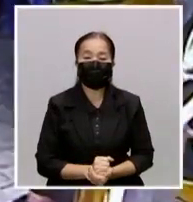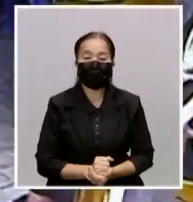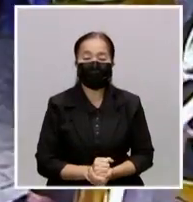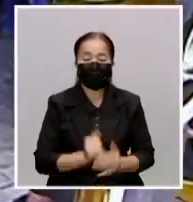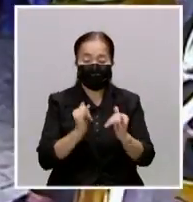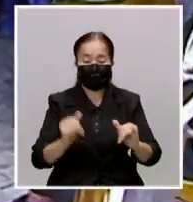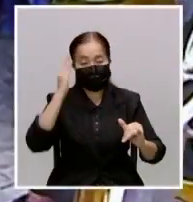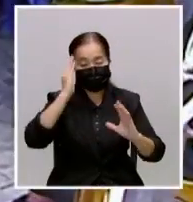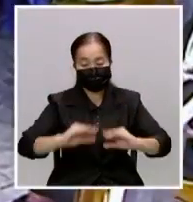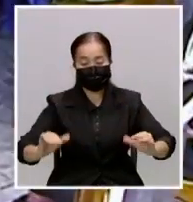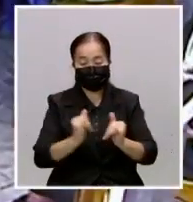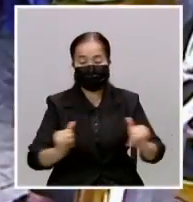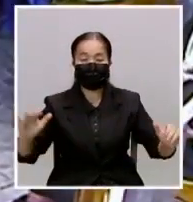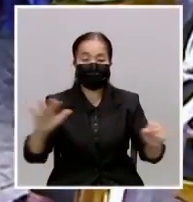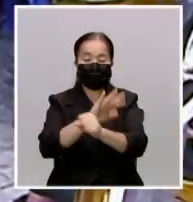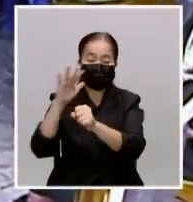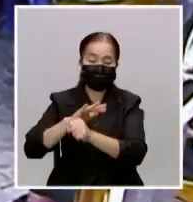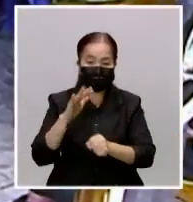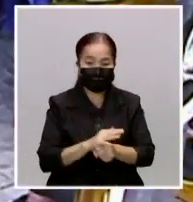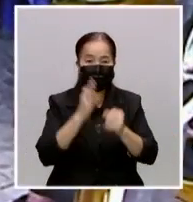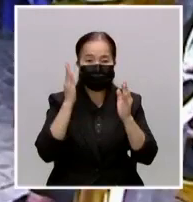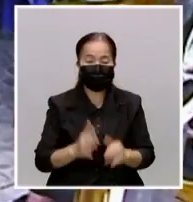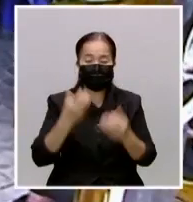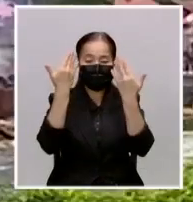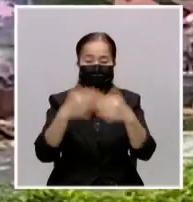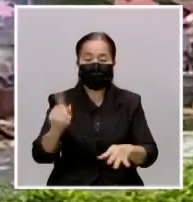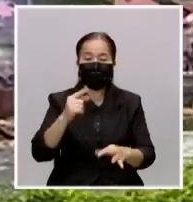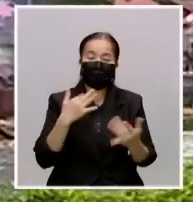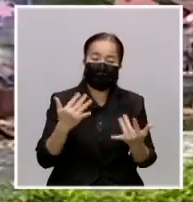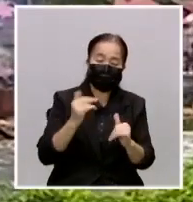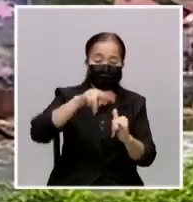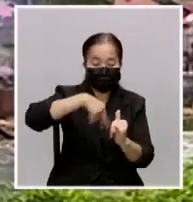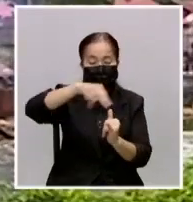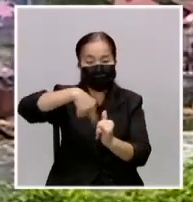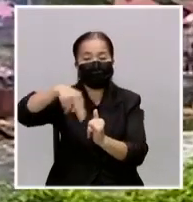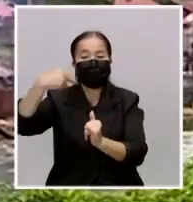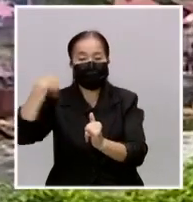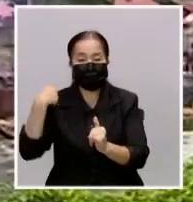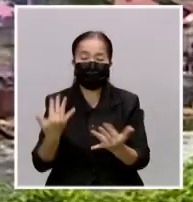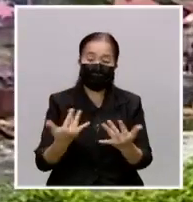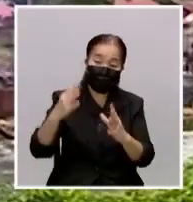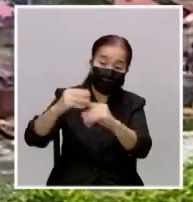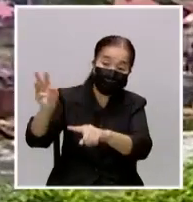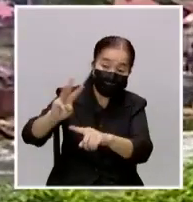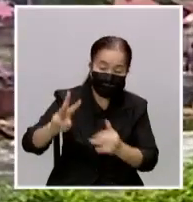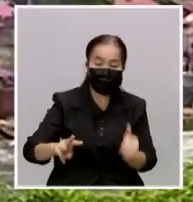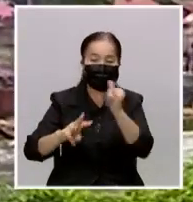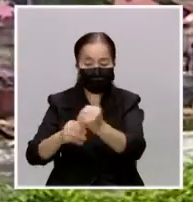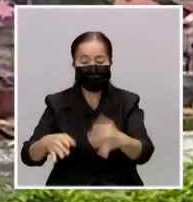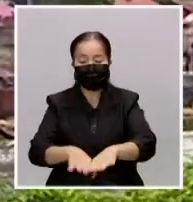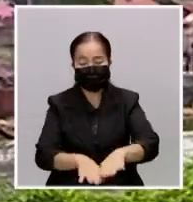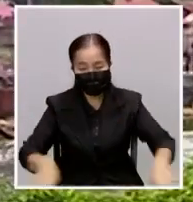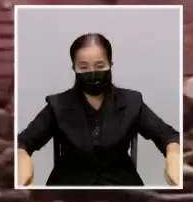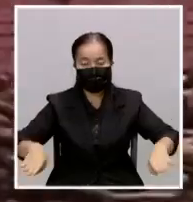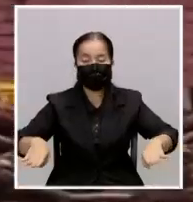งผู้ป่วยในโรงพยาบาลเต็มผู้ป่วยจำนวนมากกำลังรับการรักษาหรือไม่ก็รอเตียงว่างอยู่ตามพื้นระ